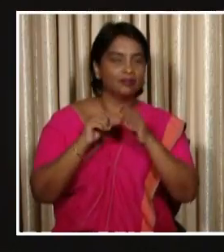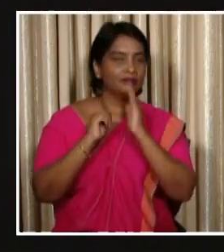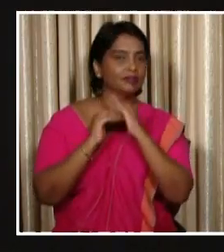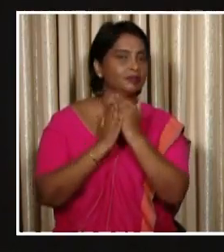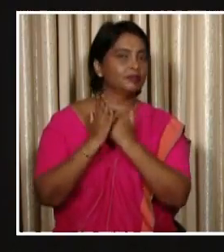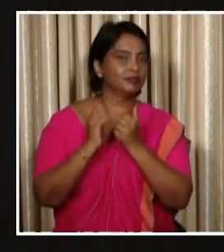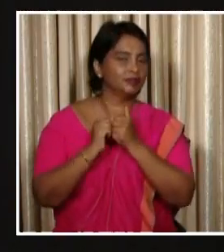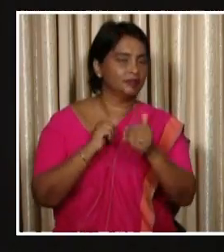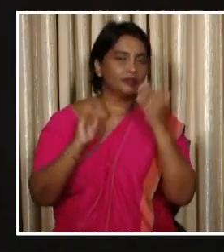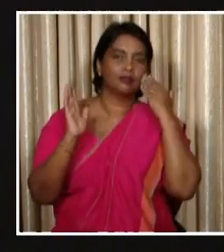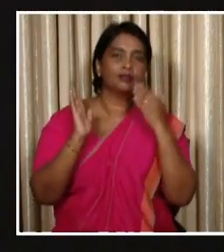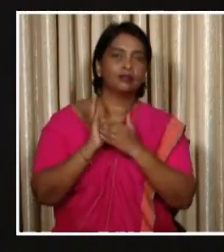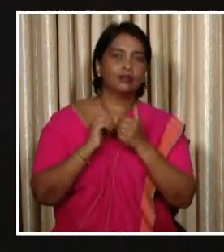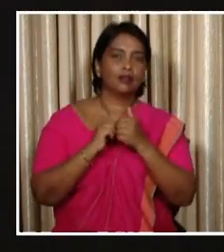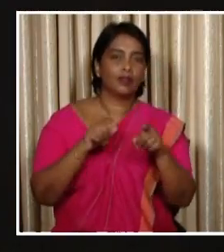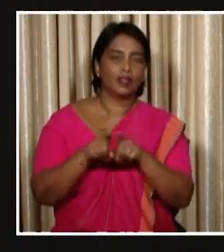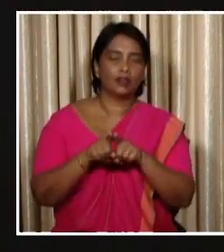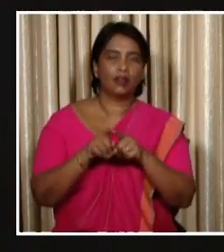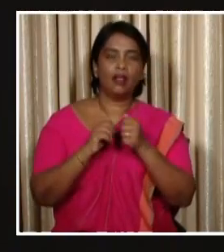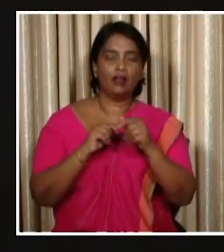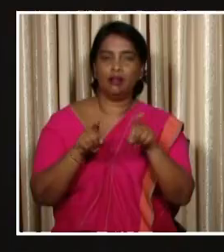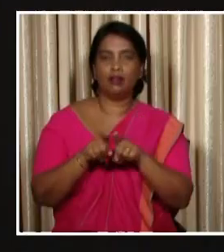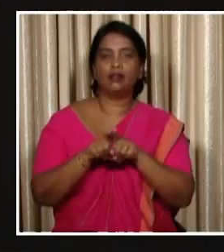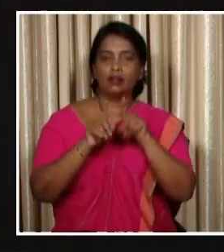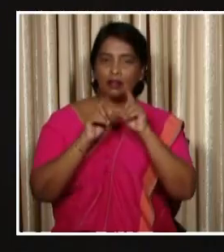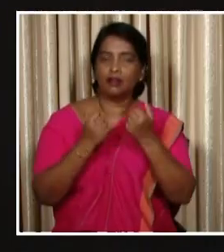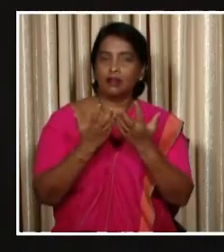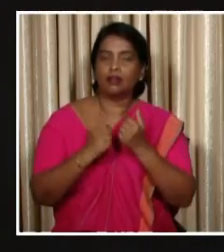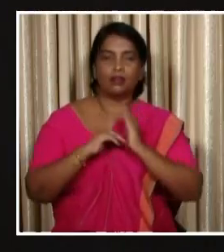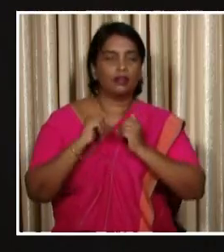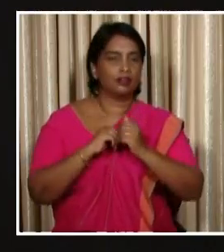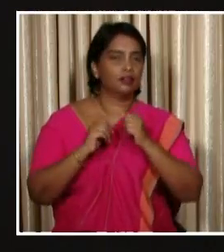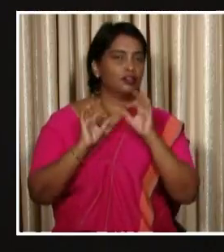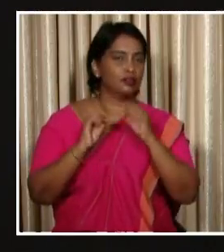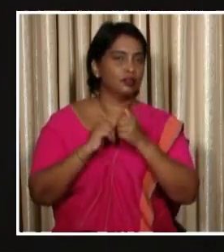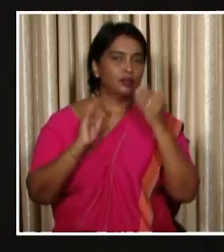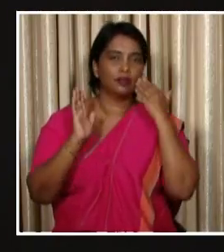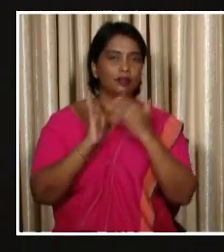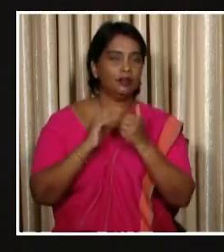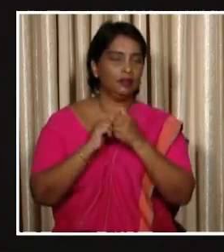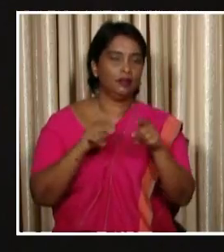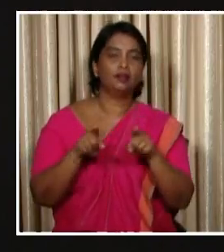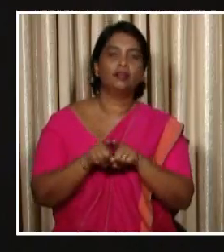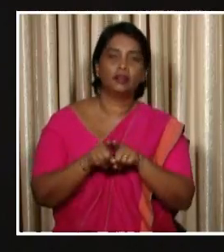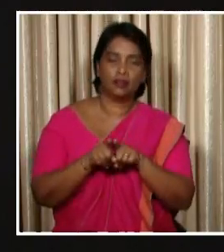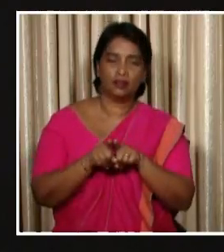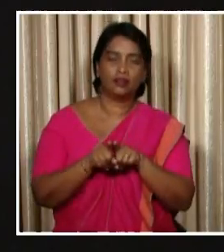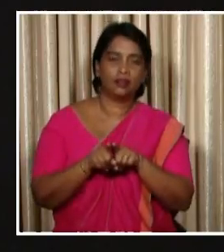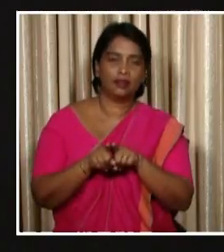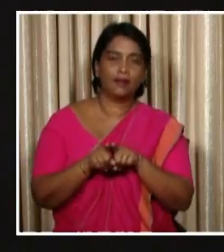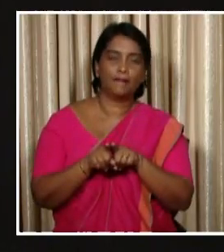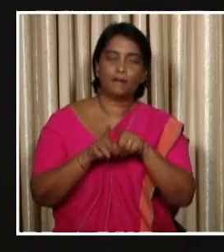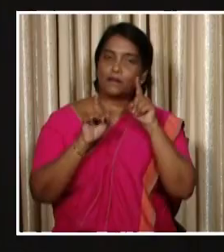වැඩපිළිවෙල ක්‍රියාත්මක කරන්න ආයෝජන කැඳවන්න අවශ්‍ය වැඩපිළිවෙල සූදානම් කරලා තියෙන්නේ. Honorable Deputy Speaker, that is